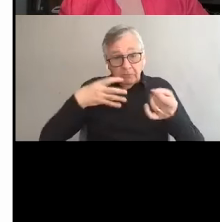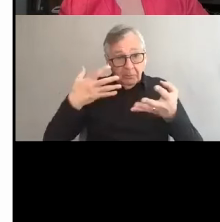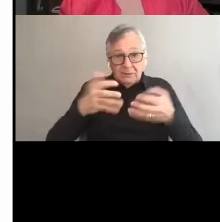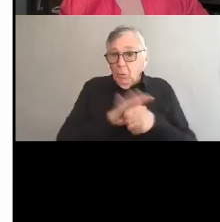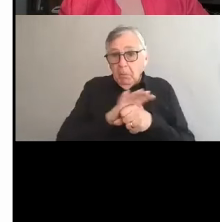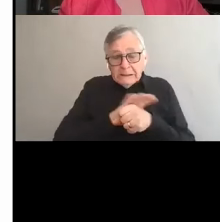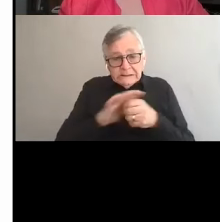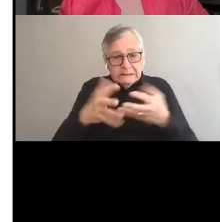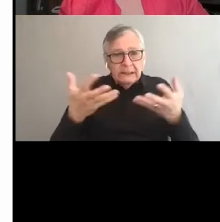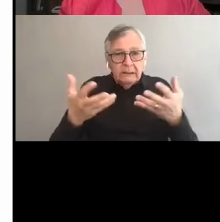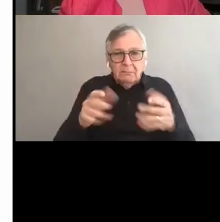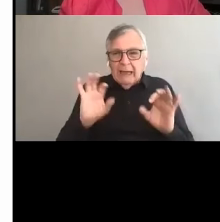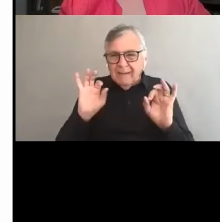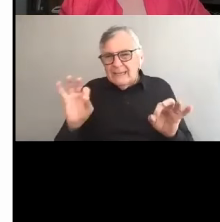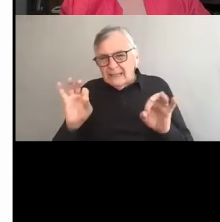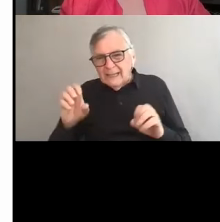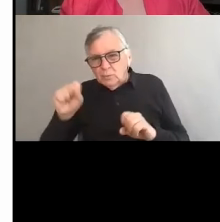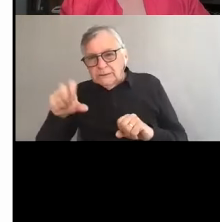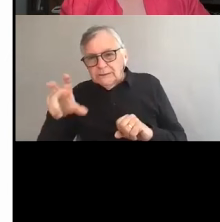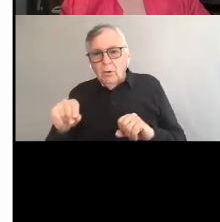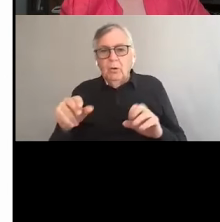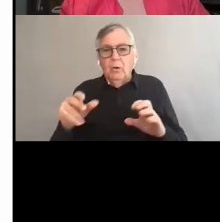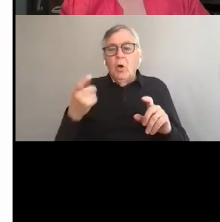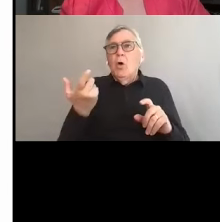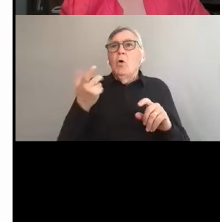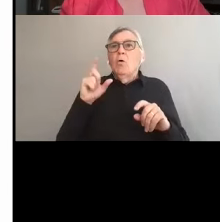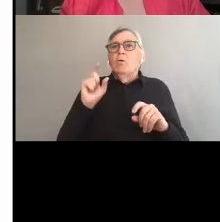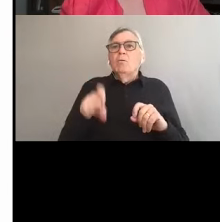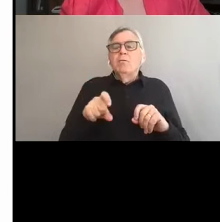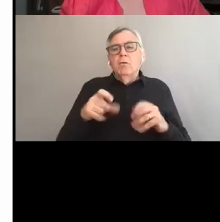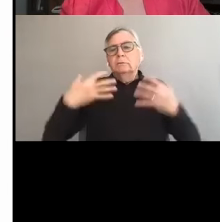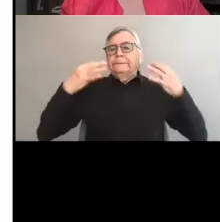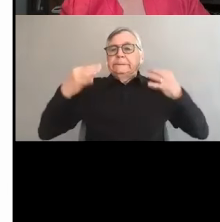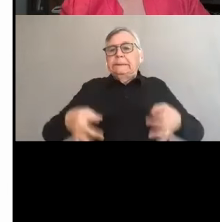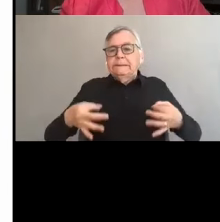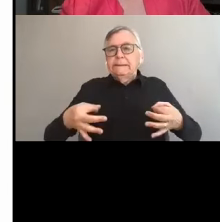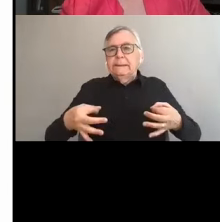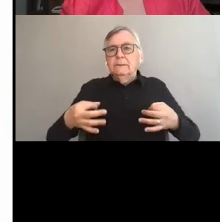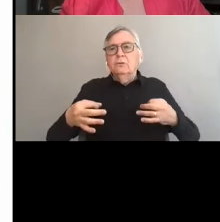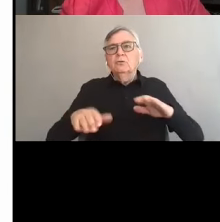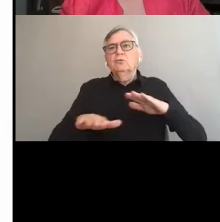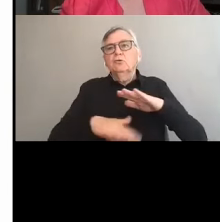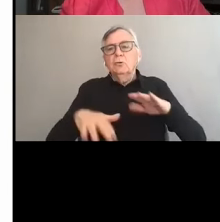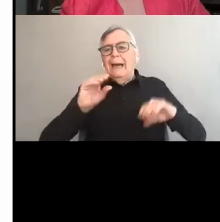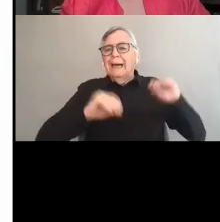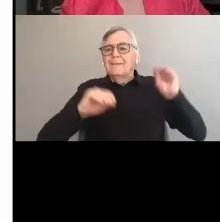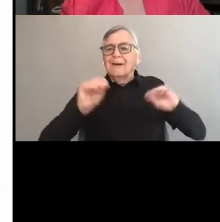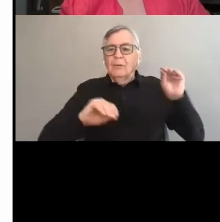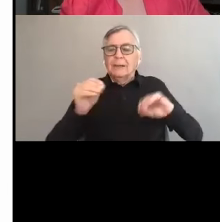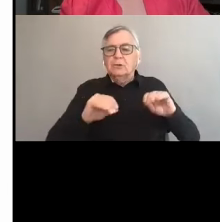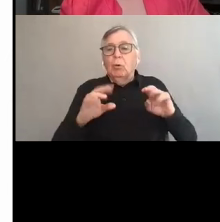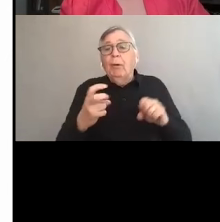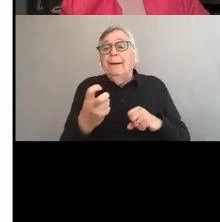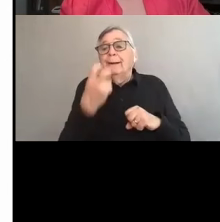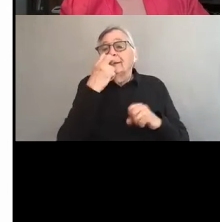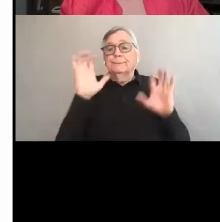sur l'efficacité ou l'innocuité, il faut faire une décision basée sur une évaluation du risque.